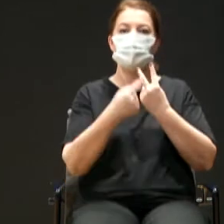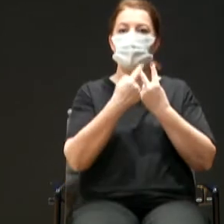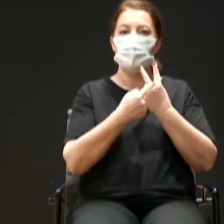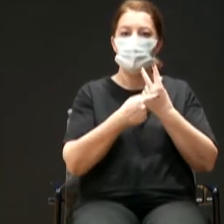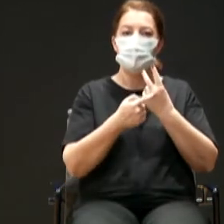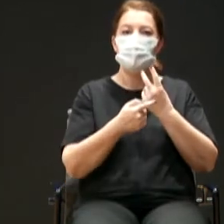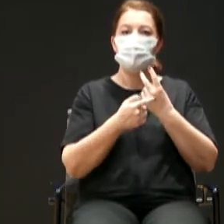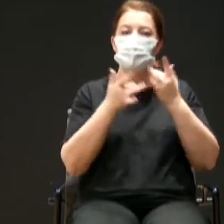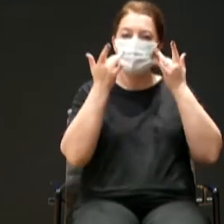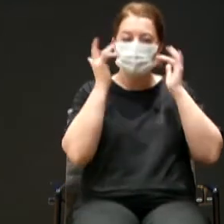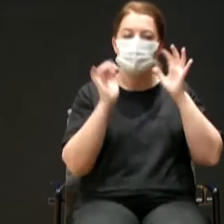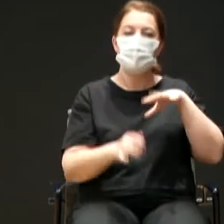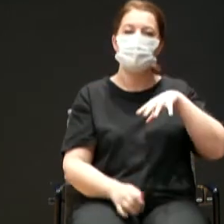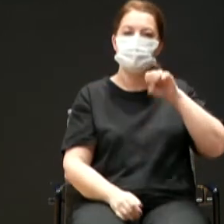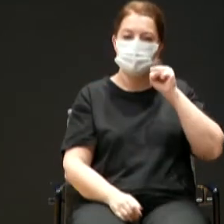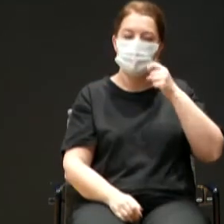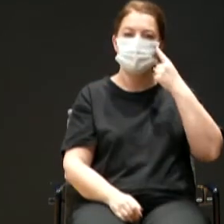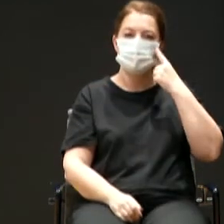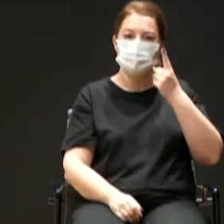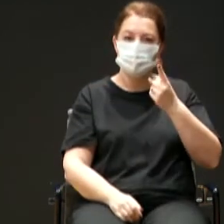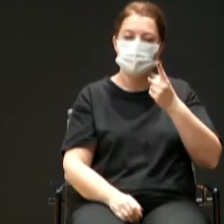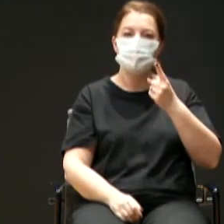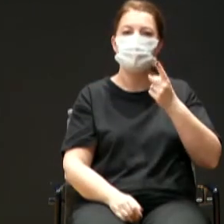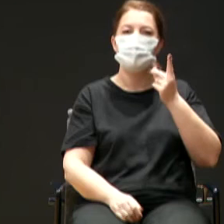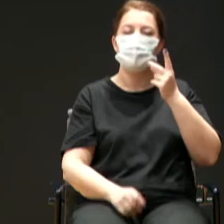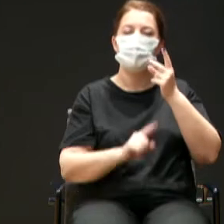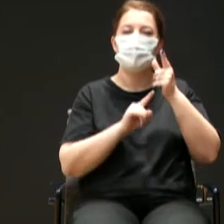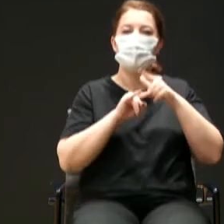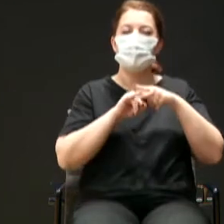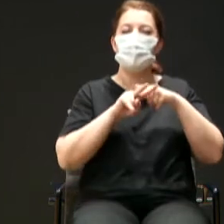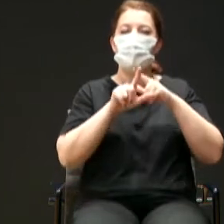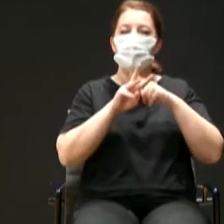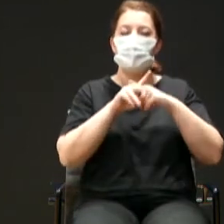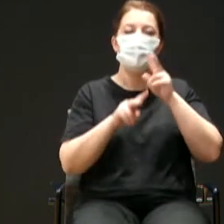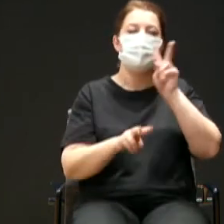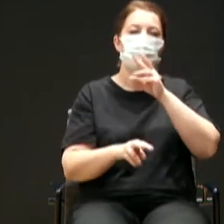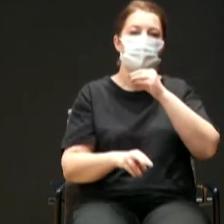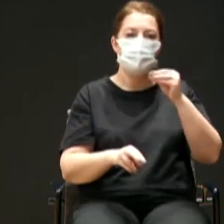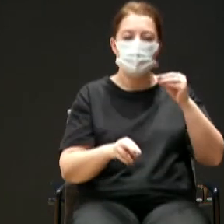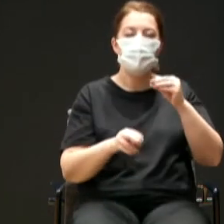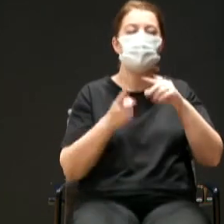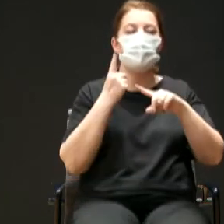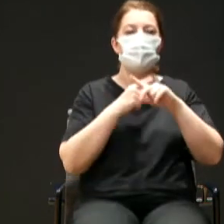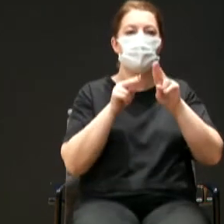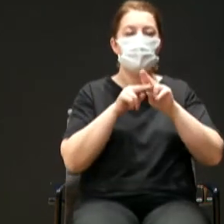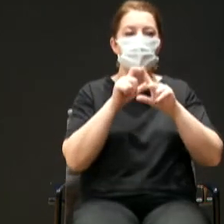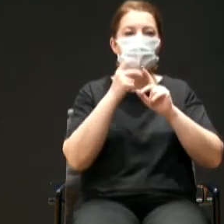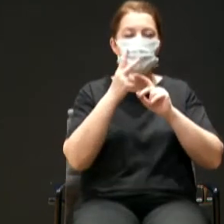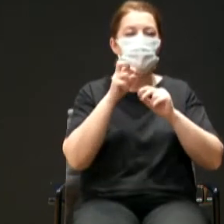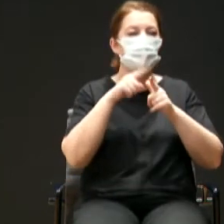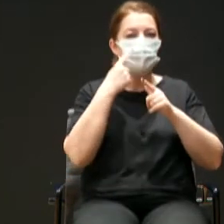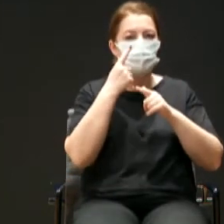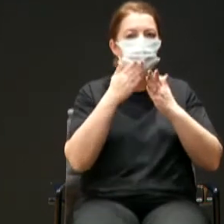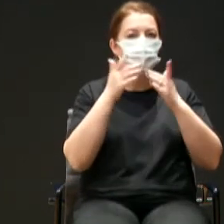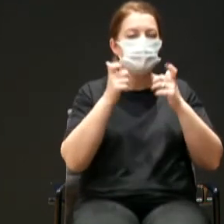Yakuplu Kültür Merkezi ile çıktığımız ihale bedeli bizim 20 milyon artı KDV. Burayla ilgili baktığımız zaman Büyükşehir